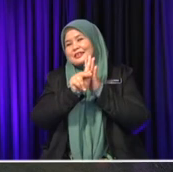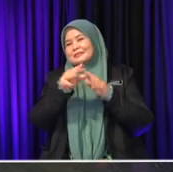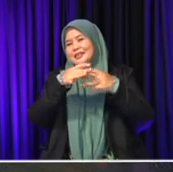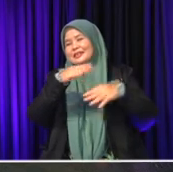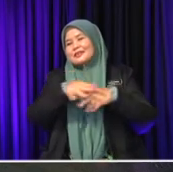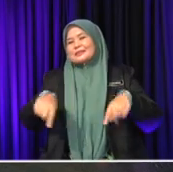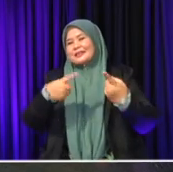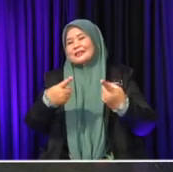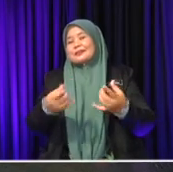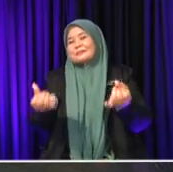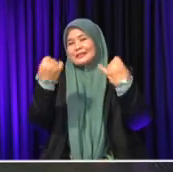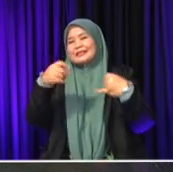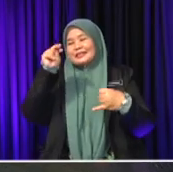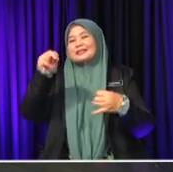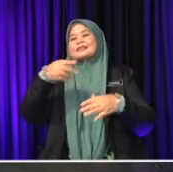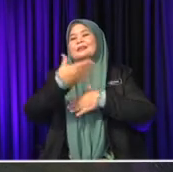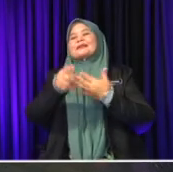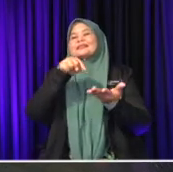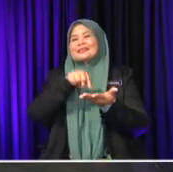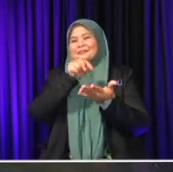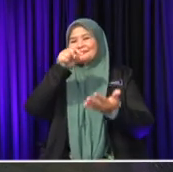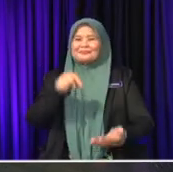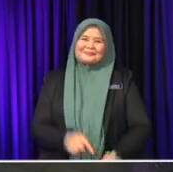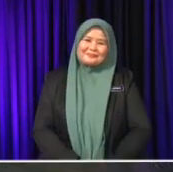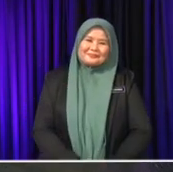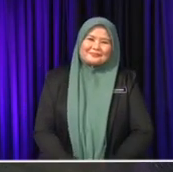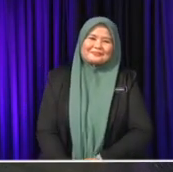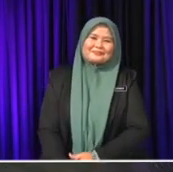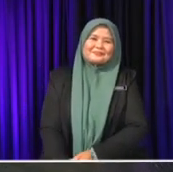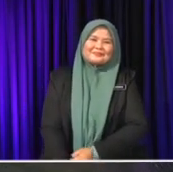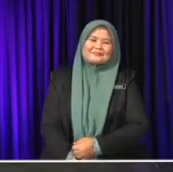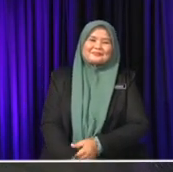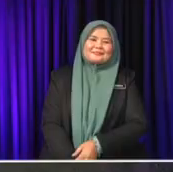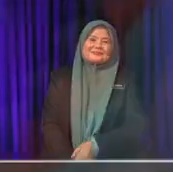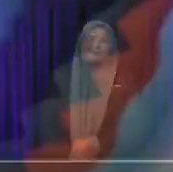teruskan bersama dengan kami pastinya dalam Menengah Atas